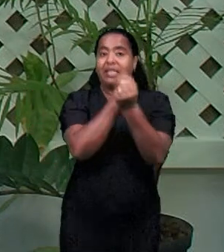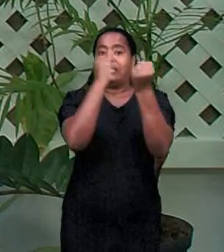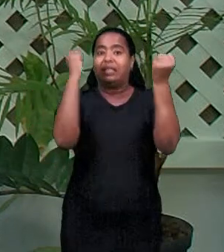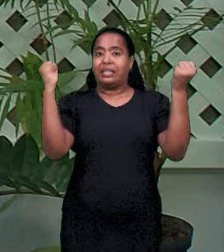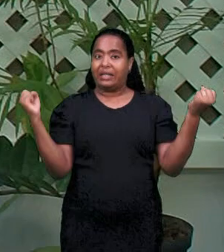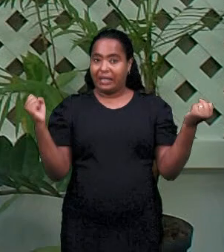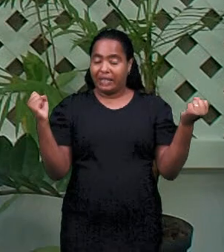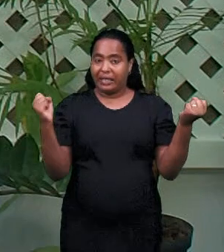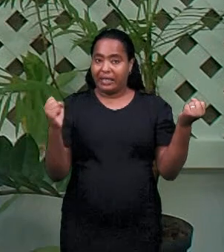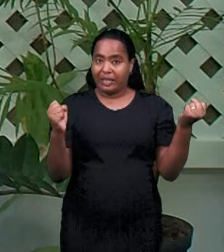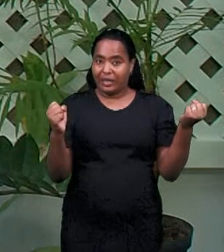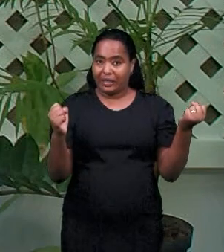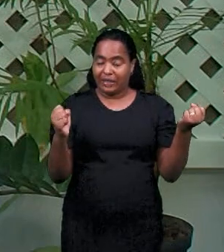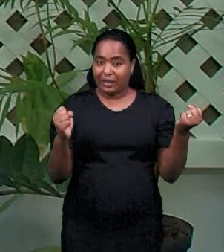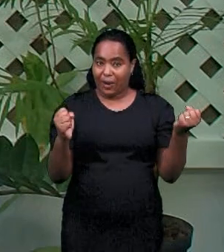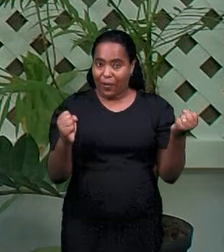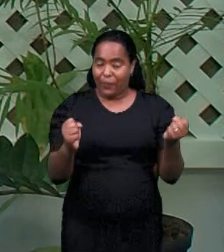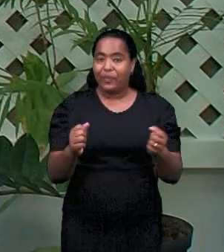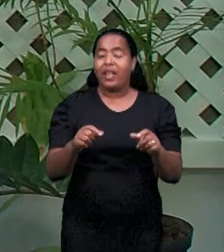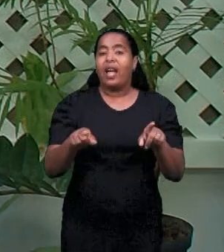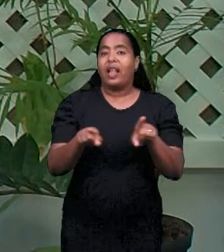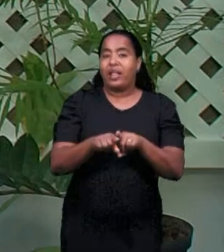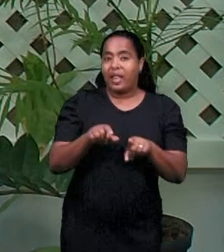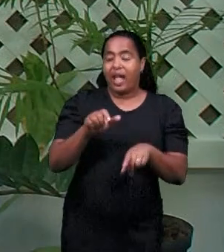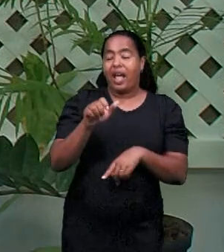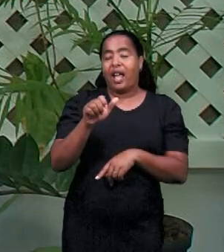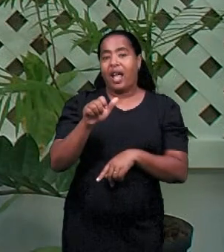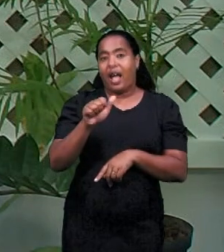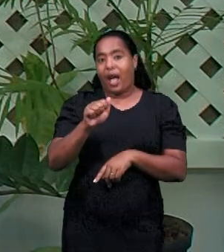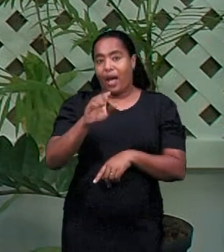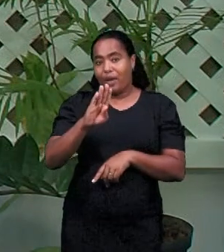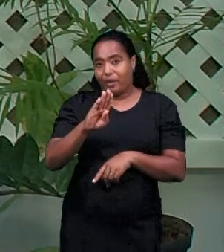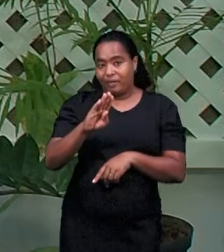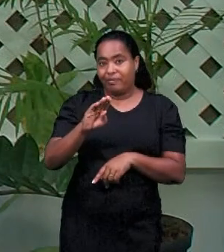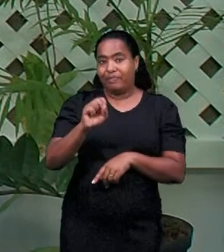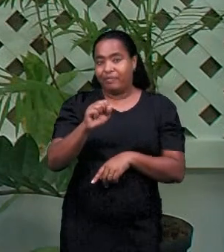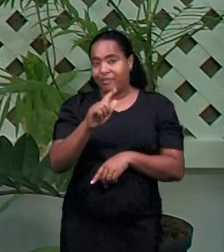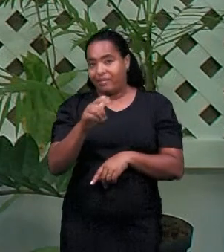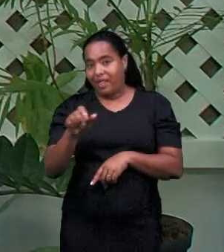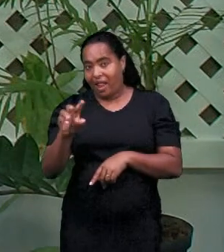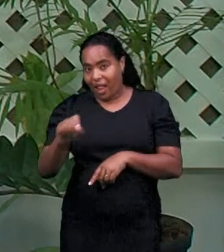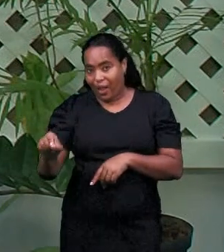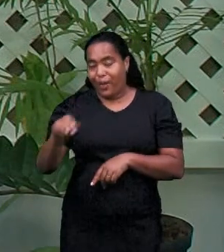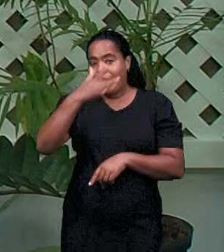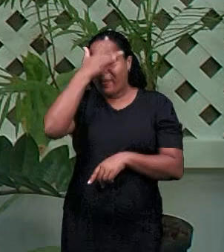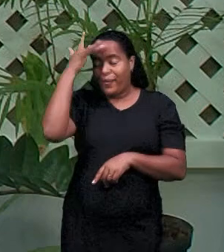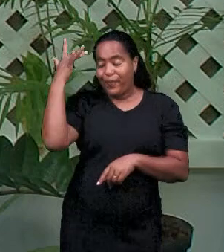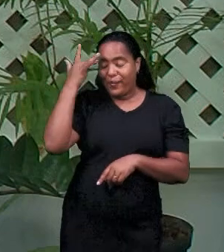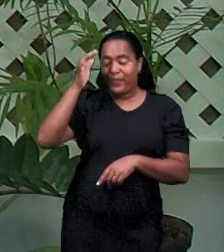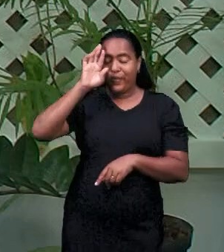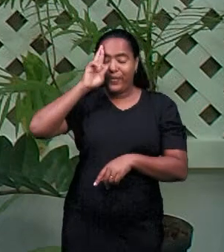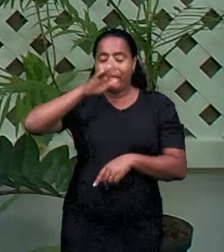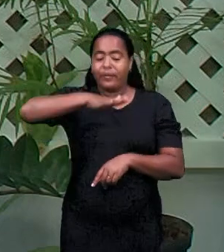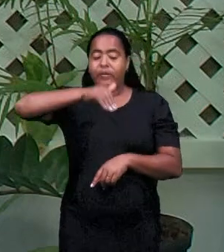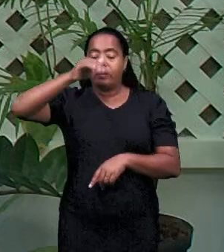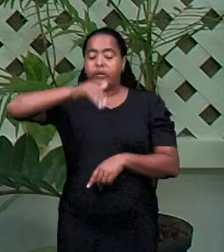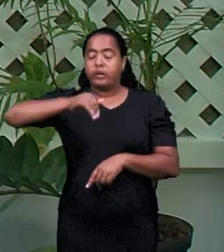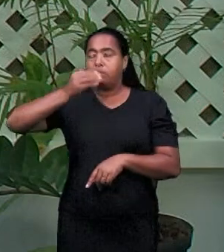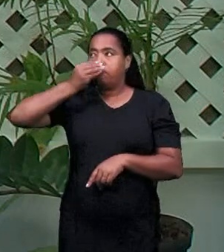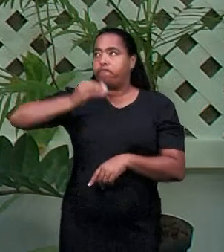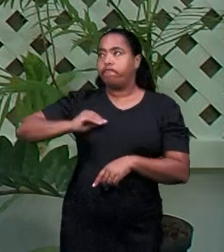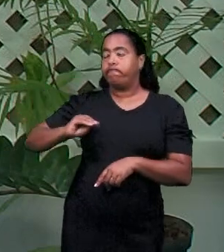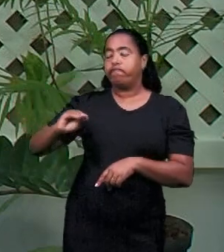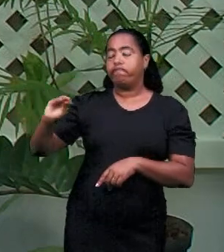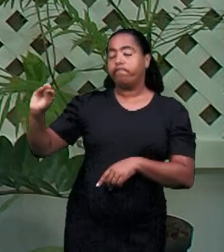Adonijah. Donc ce sont des personnes que le Seigneur a appelées, mais qui n'ont pas répondu à l'appel. Des personnes